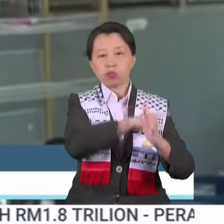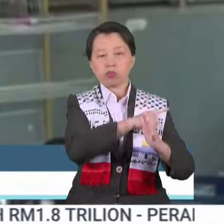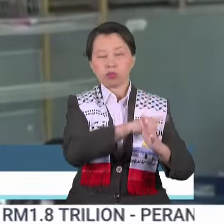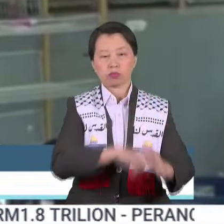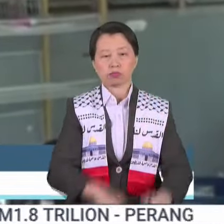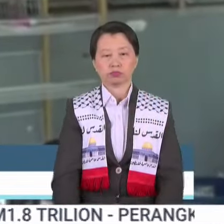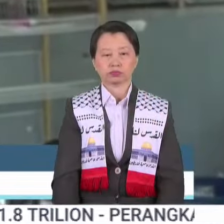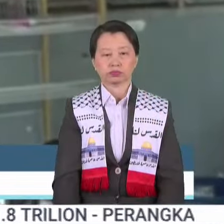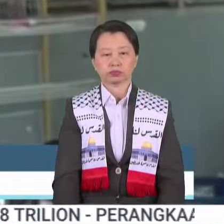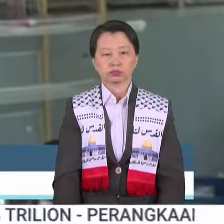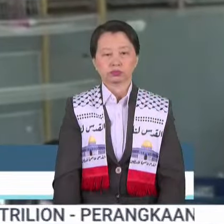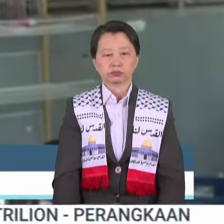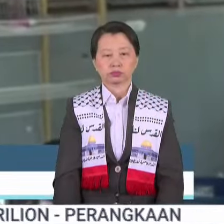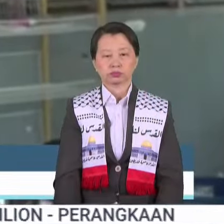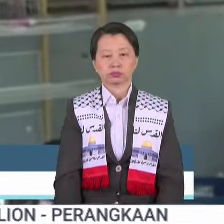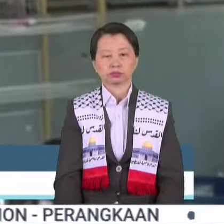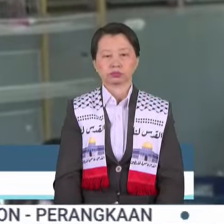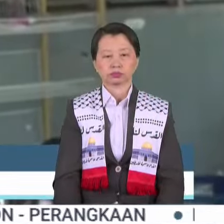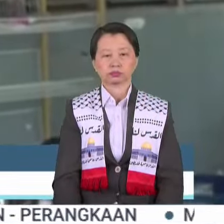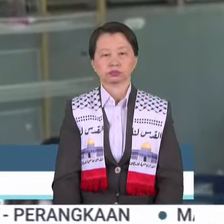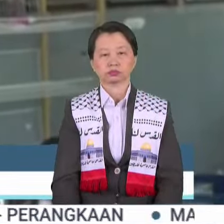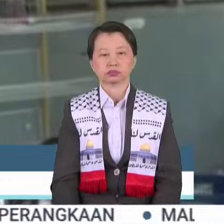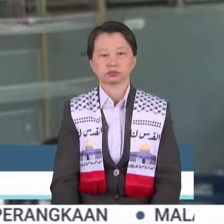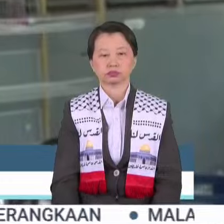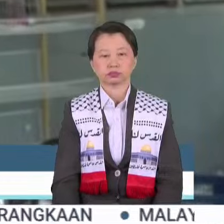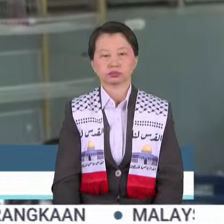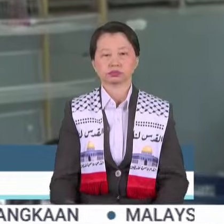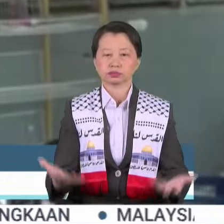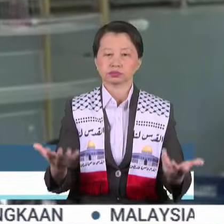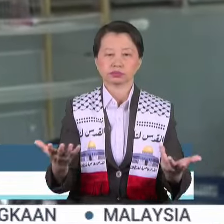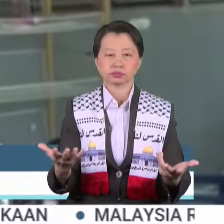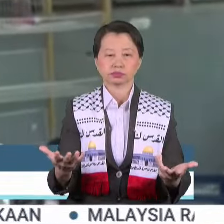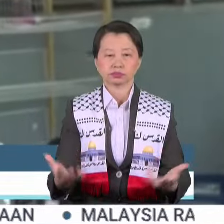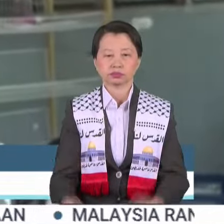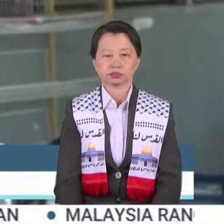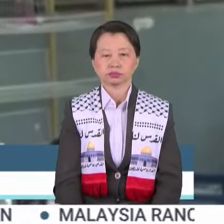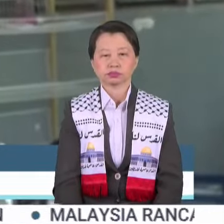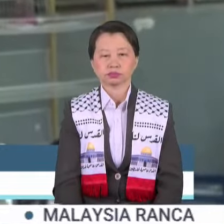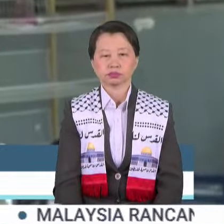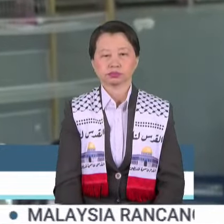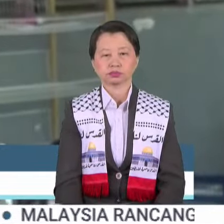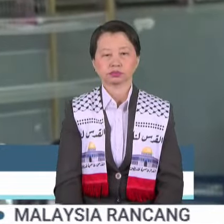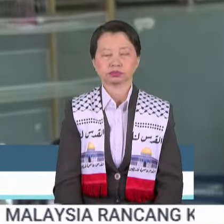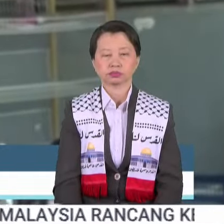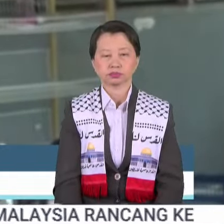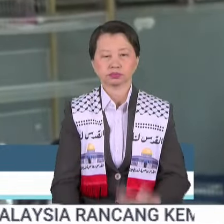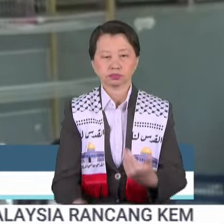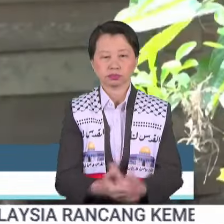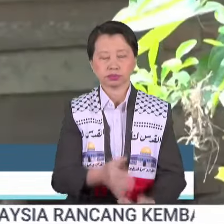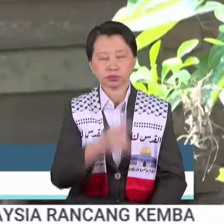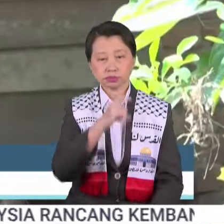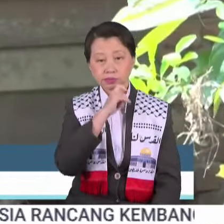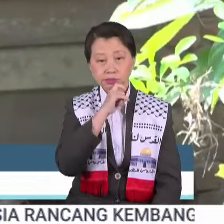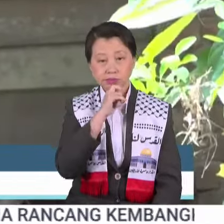Barang elektrik habis lah. Tak dapat tinggi dah, habis kena juga.